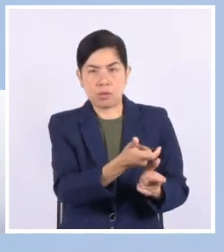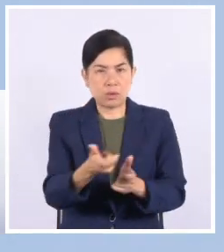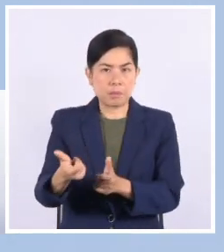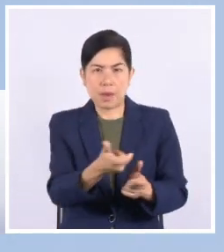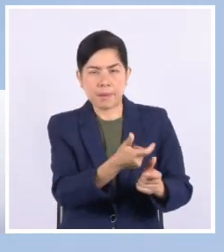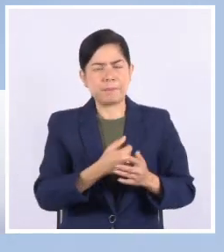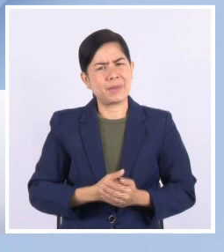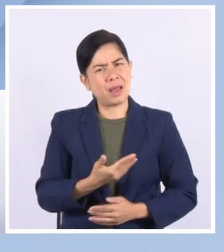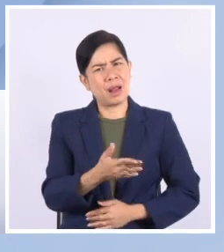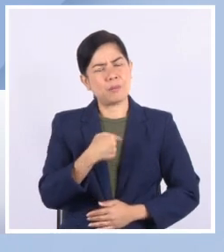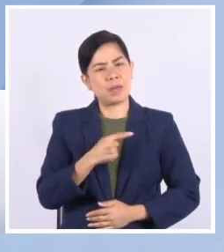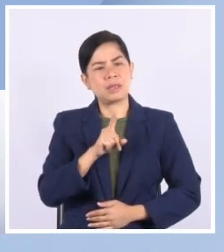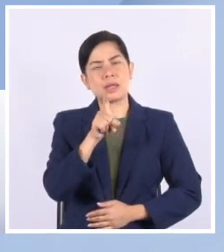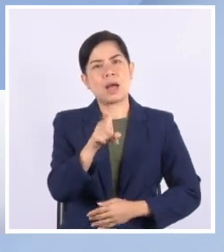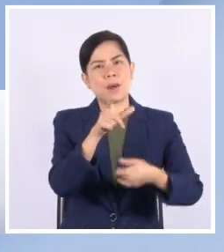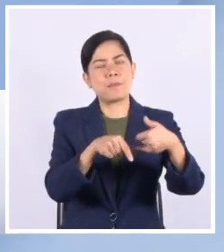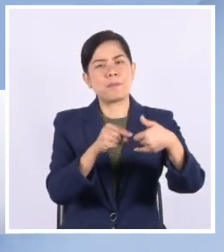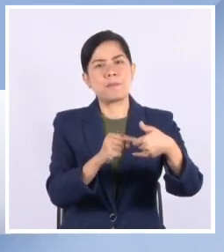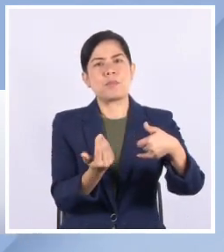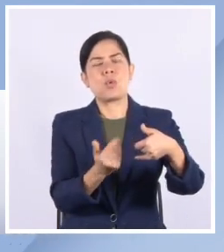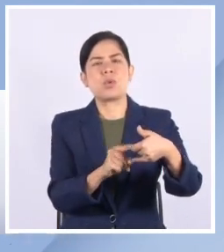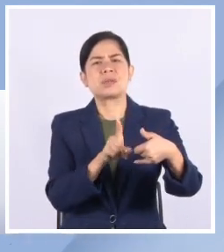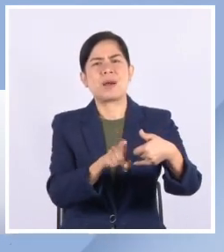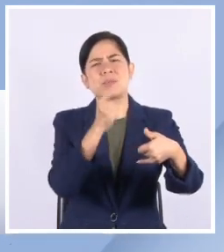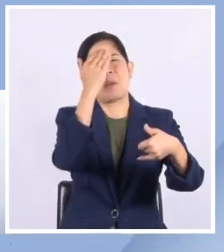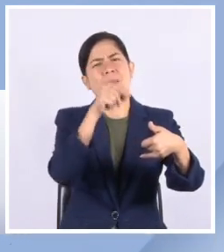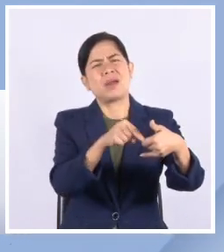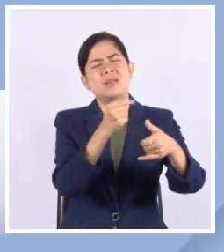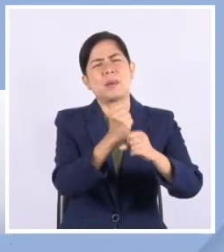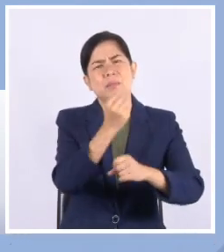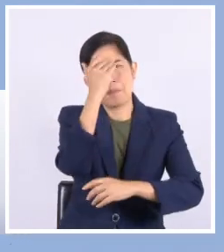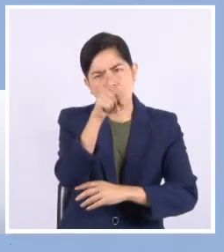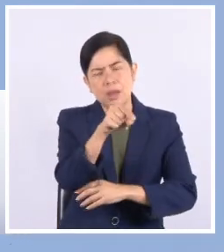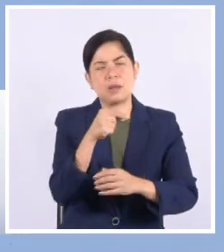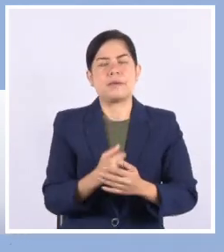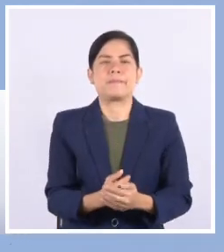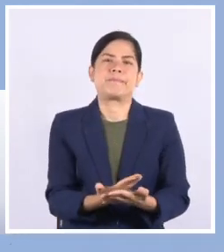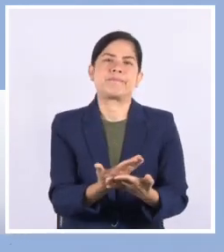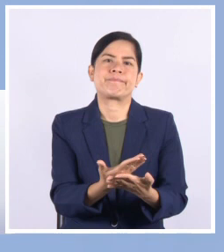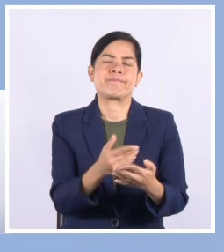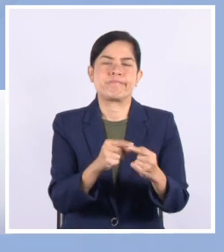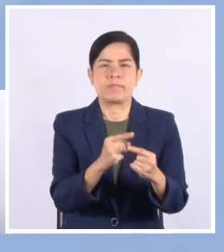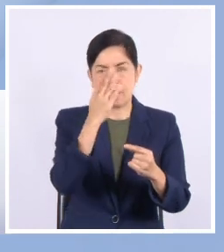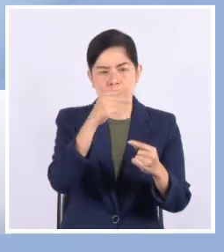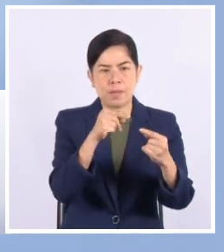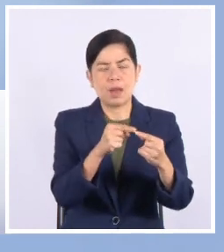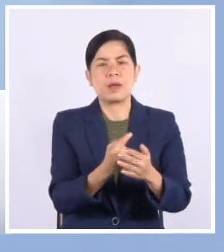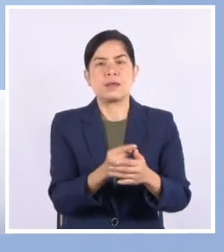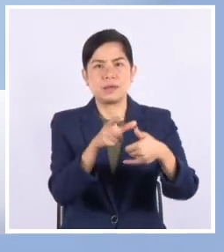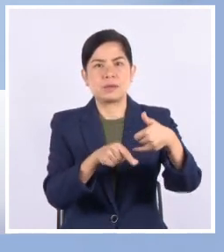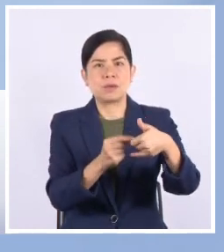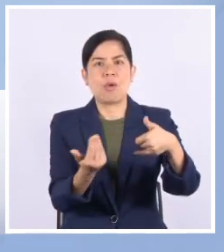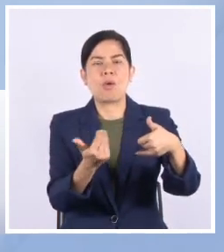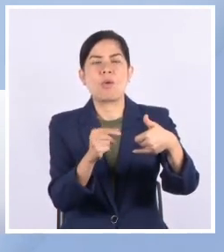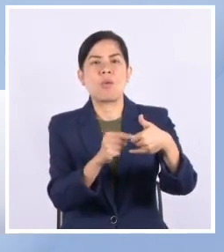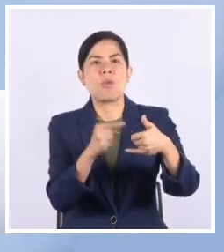ทำแบบนี้เอาตอนแรกไม่ยอมรับค่ะแต่พอดูคลิปมันจำนวนด้วยหลักฐานไงเอากลายเป็นว่าก็ประยุทธ์เป็นคนสั่งให้เผาเขาอ้